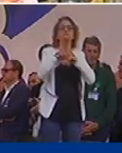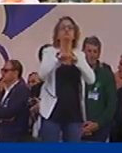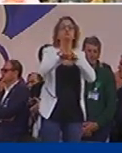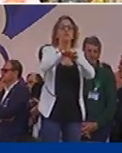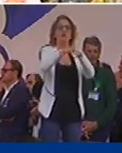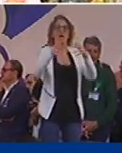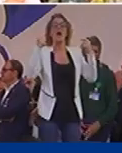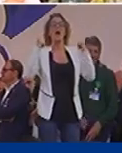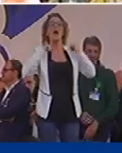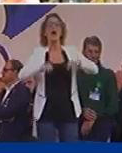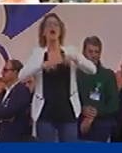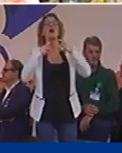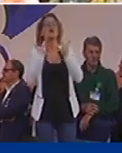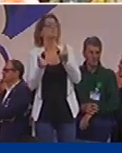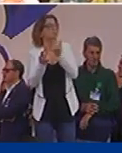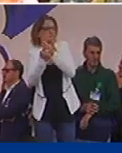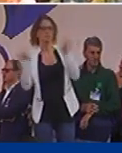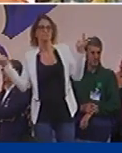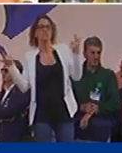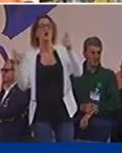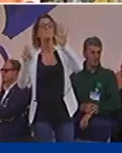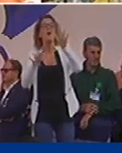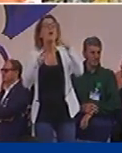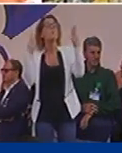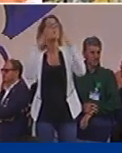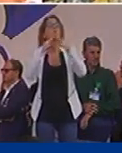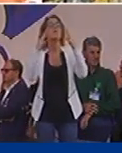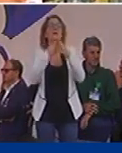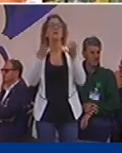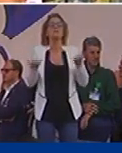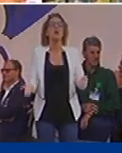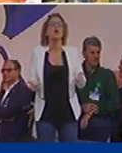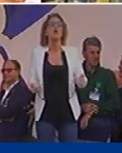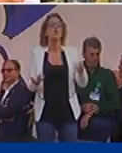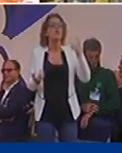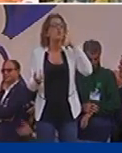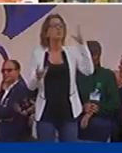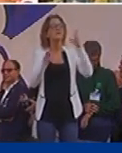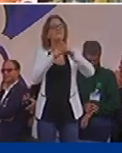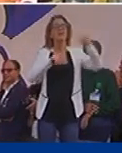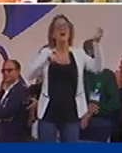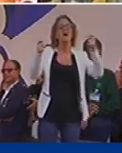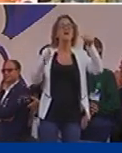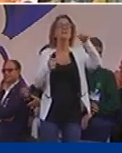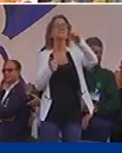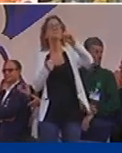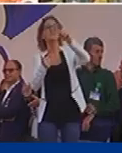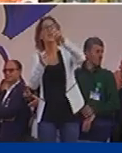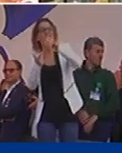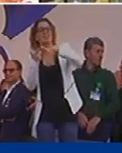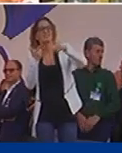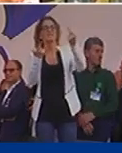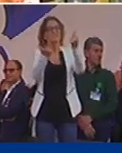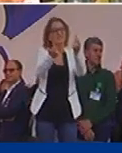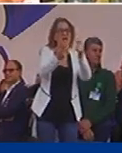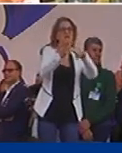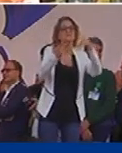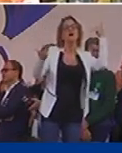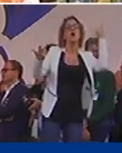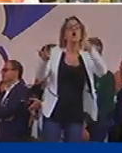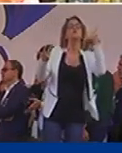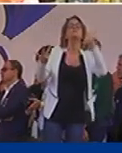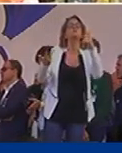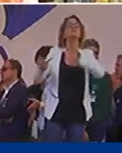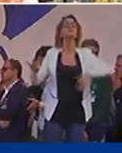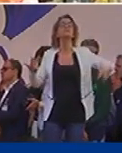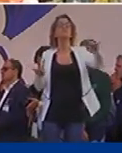le camicie brune a Pontida, ma la guerra oggi la fanno a colpi di spread, di finanza e di omicidio della